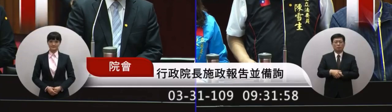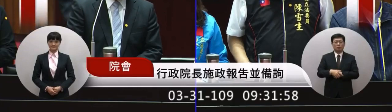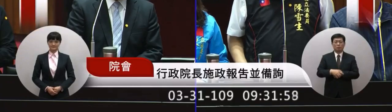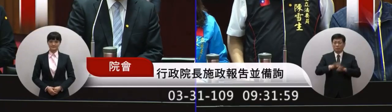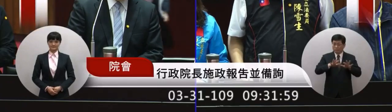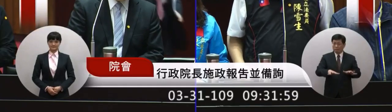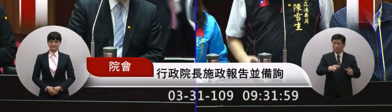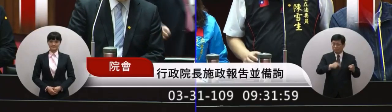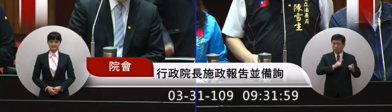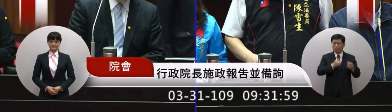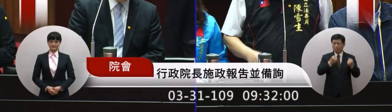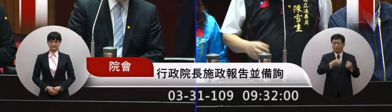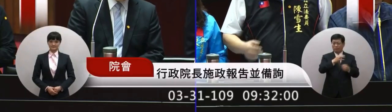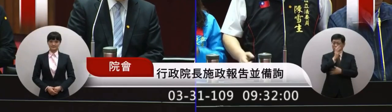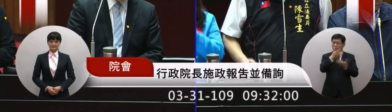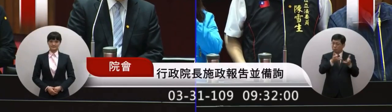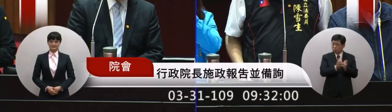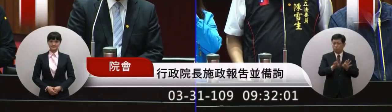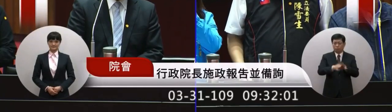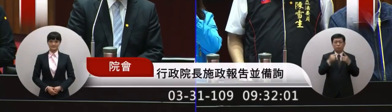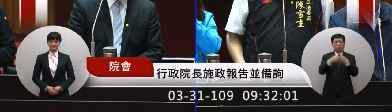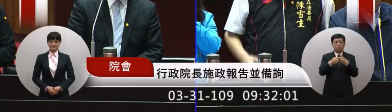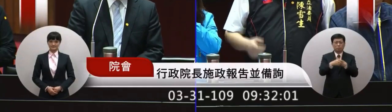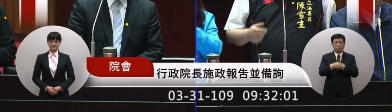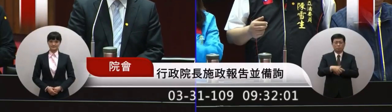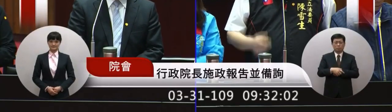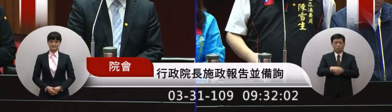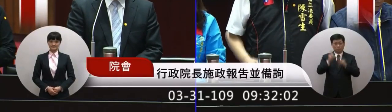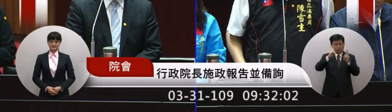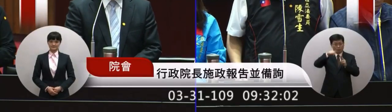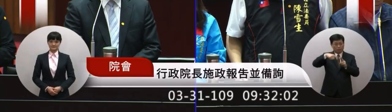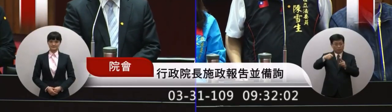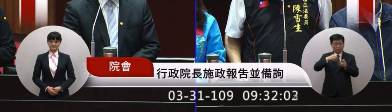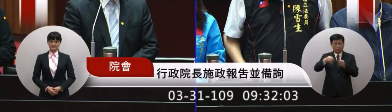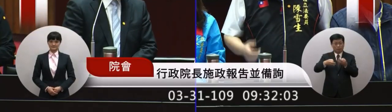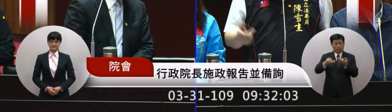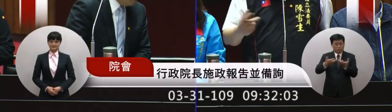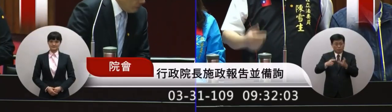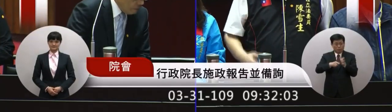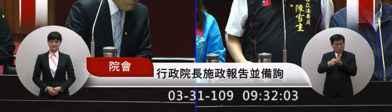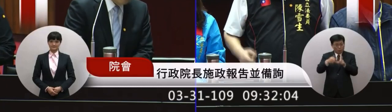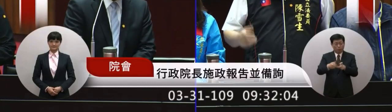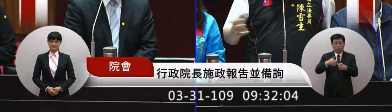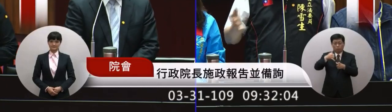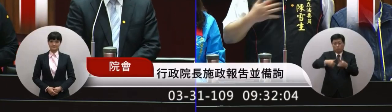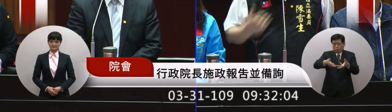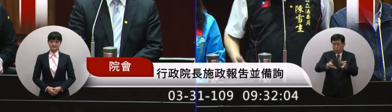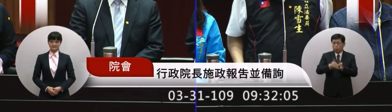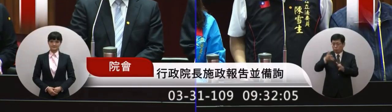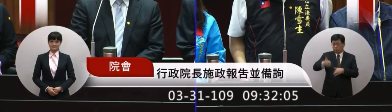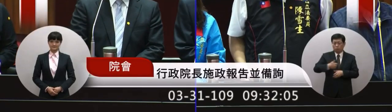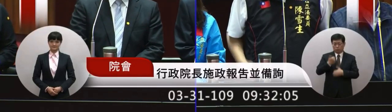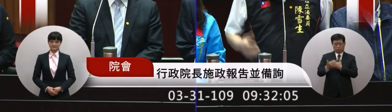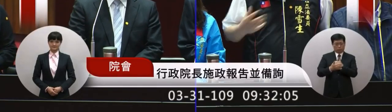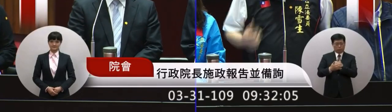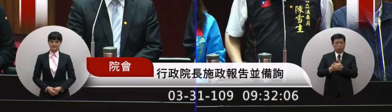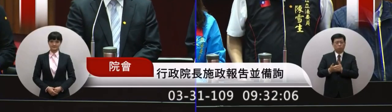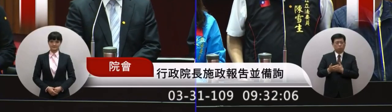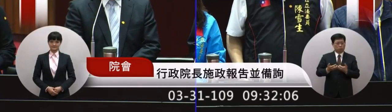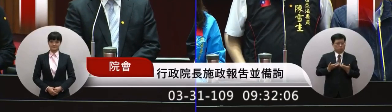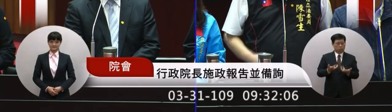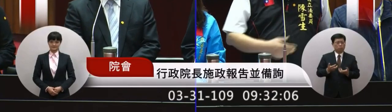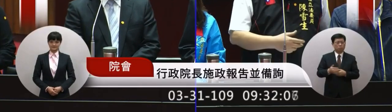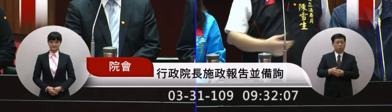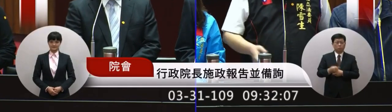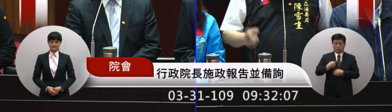目前这个案子在财政部已经开始研议，那么电商专区的部分，沈部长也非常帮助我们